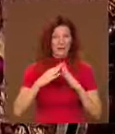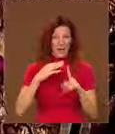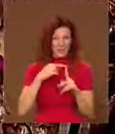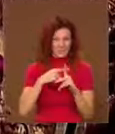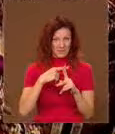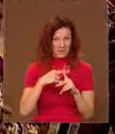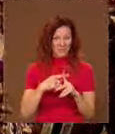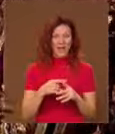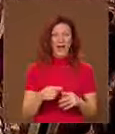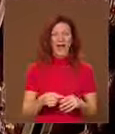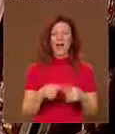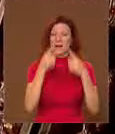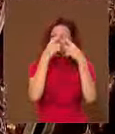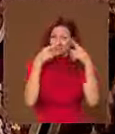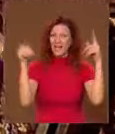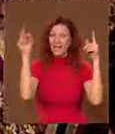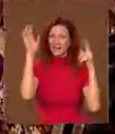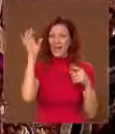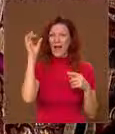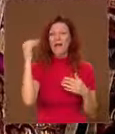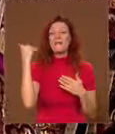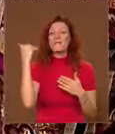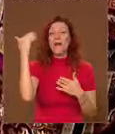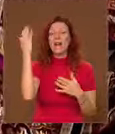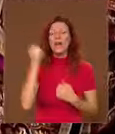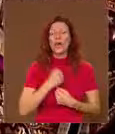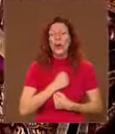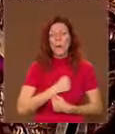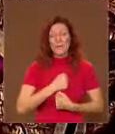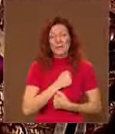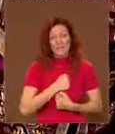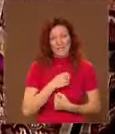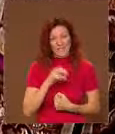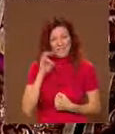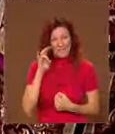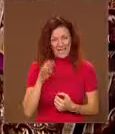митрополитския катедрален храм, Света неделя, Света великомъченица неделя.